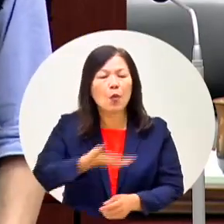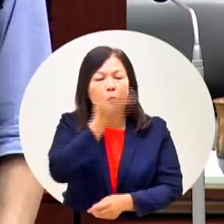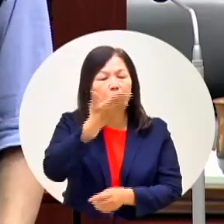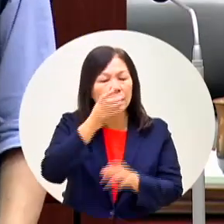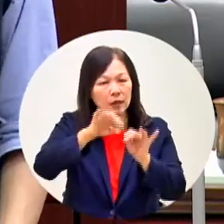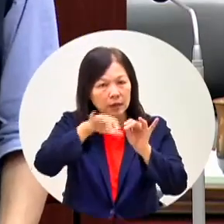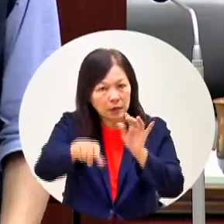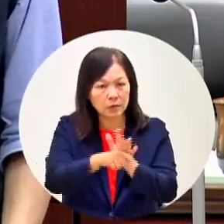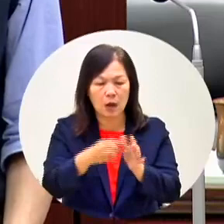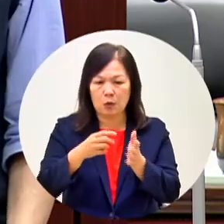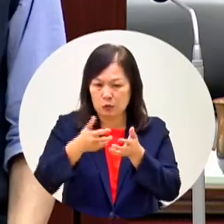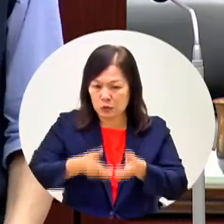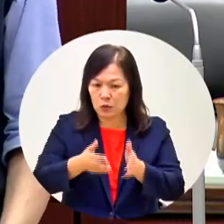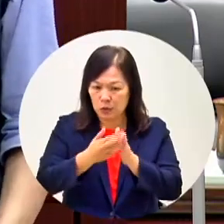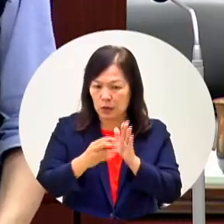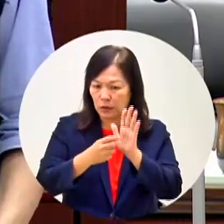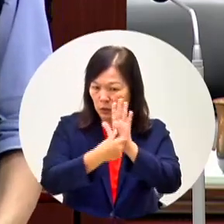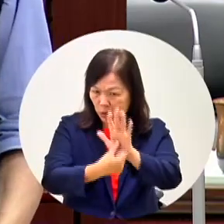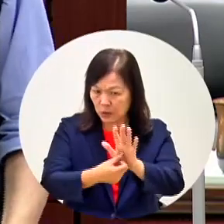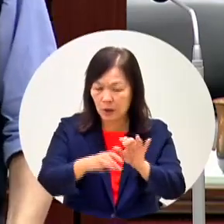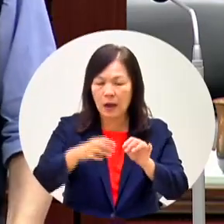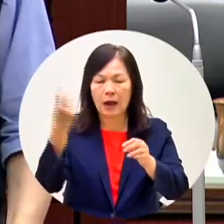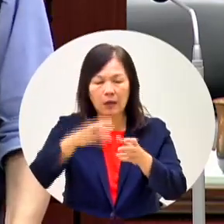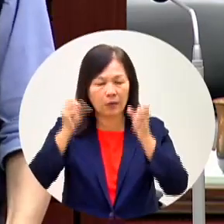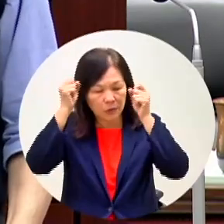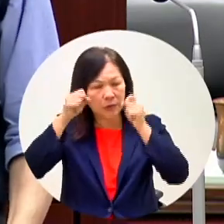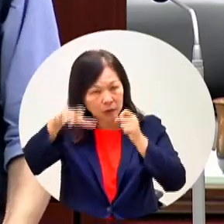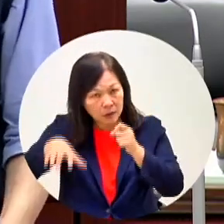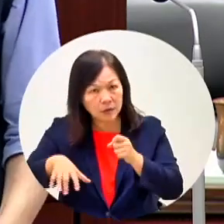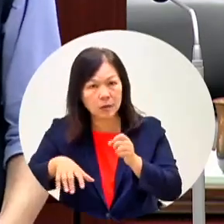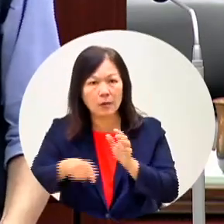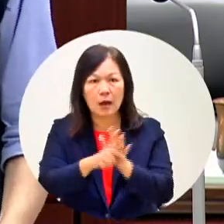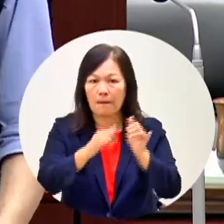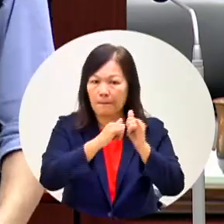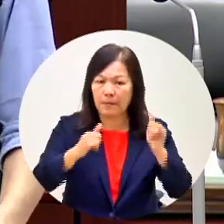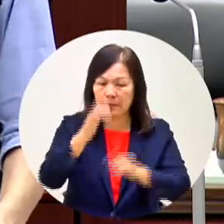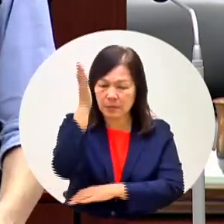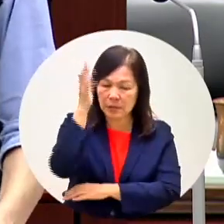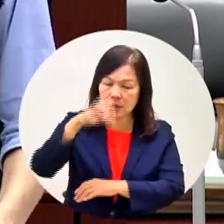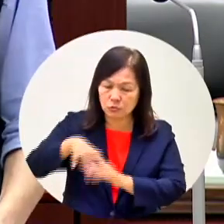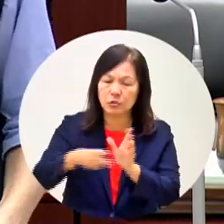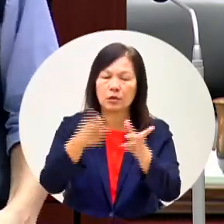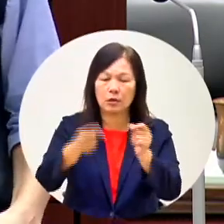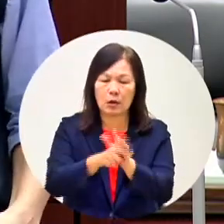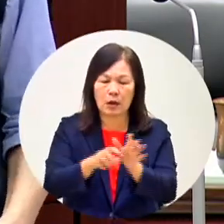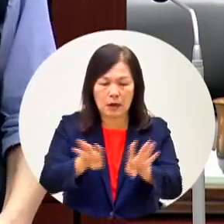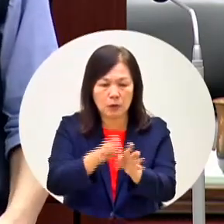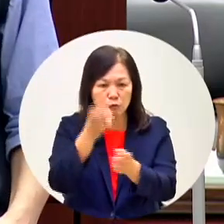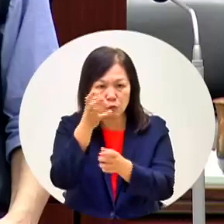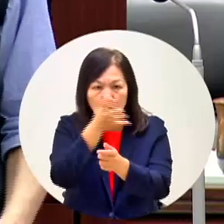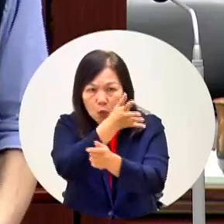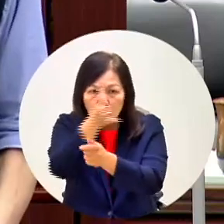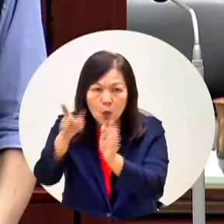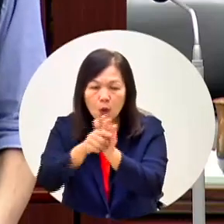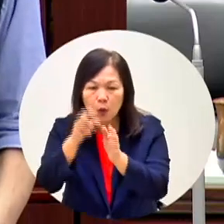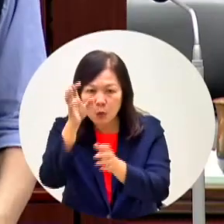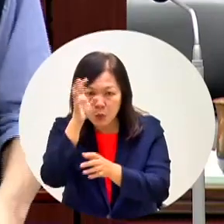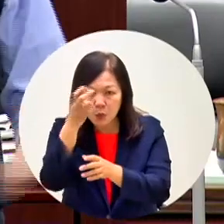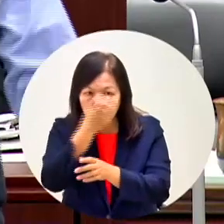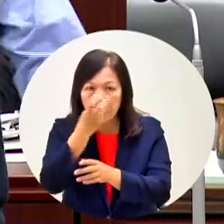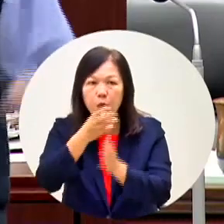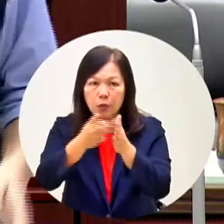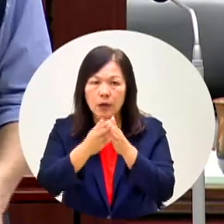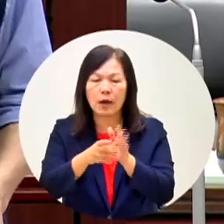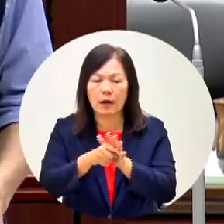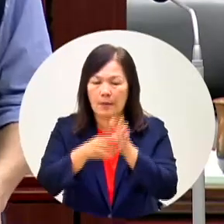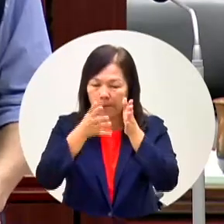运动的地方，以及民政局这边也一定要开始列入调查，教育局这边一定要把厕所当为重点工作。这个做不好，